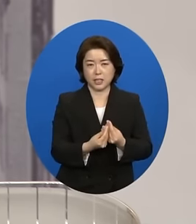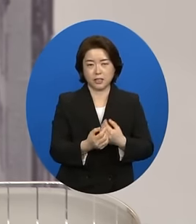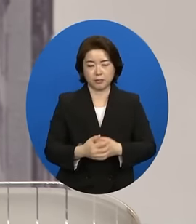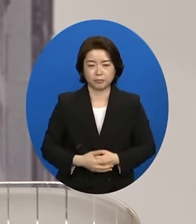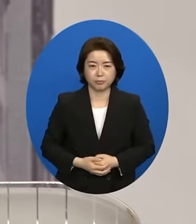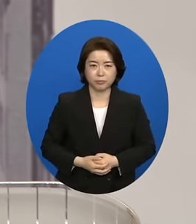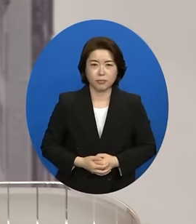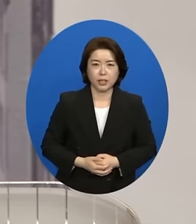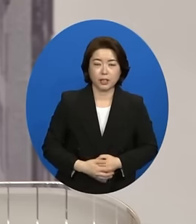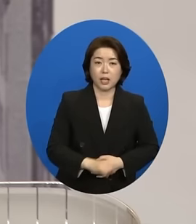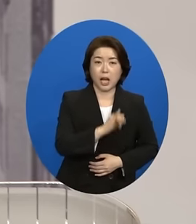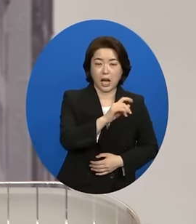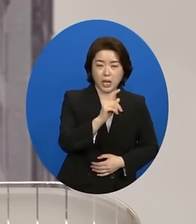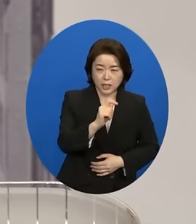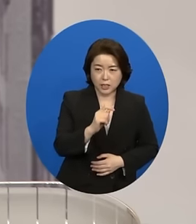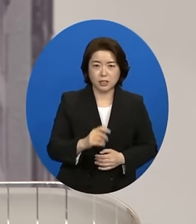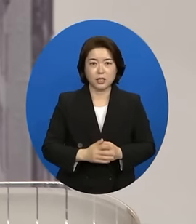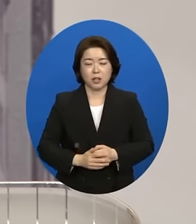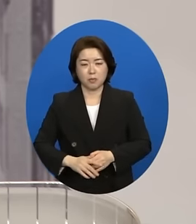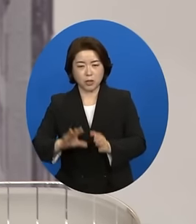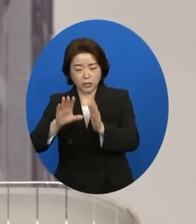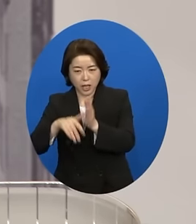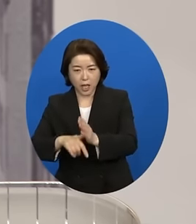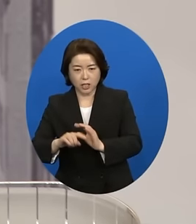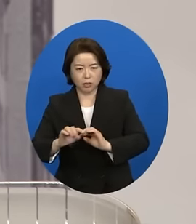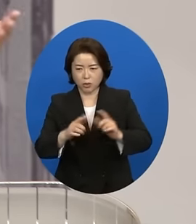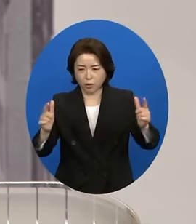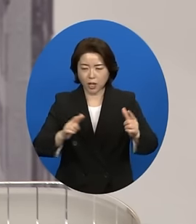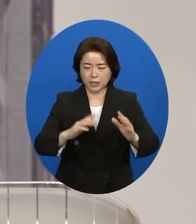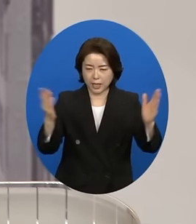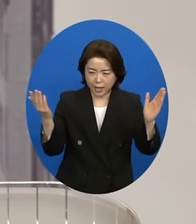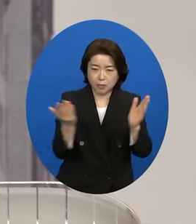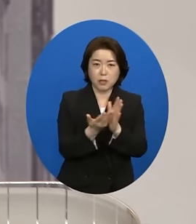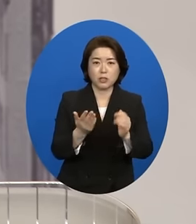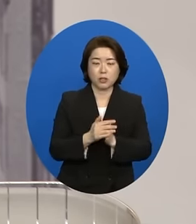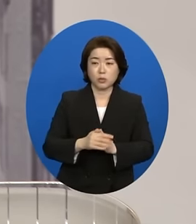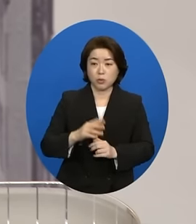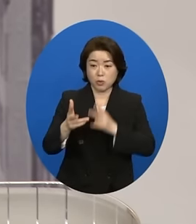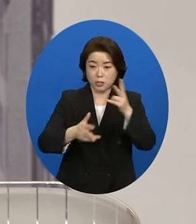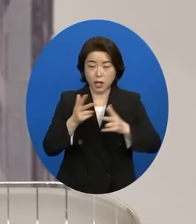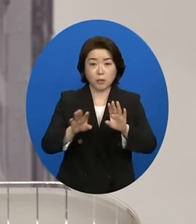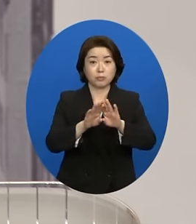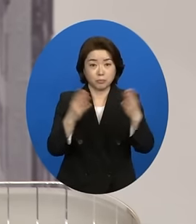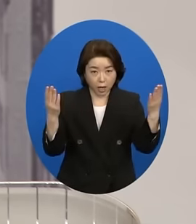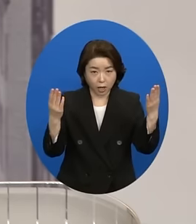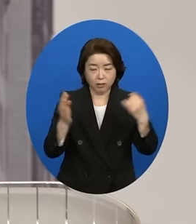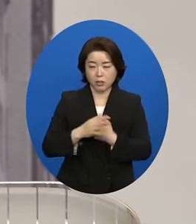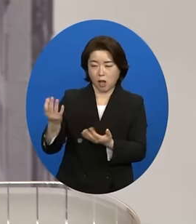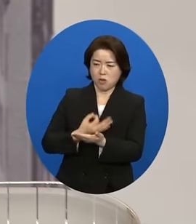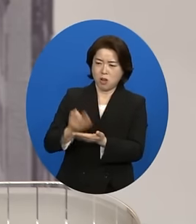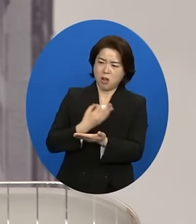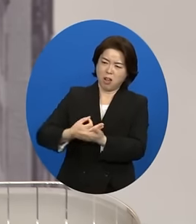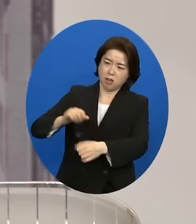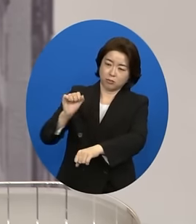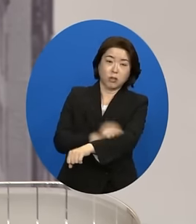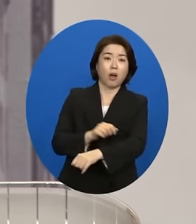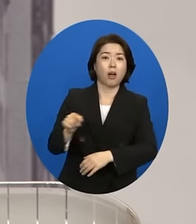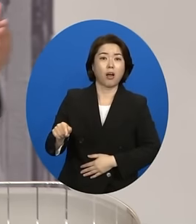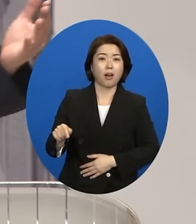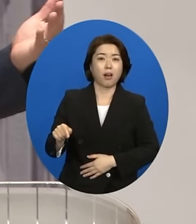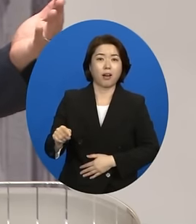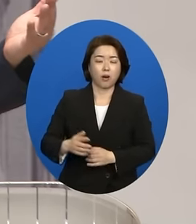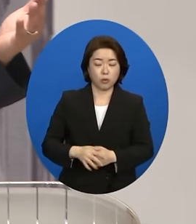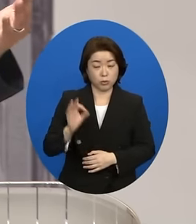삼박자가 잘 맞아가지고 사업이 너무 잘 된 거예요. 돈을 너무너무 많이 벌었답니다. 정말 야, 이 돈이면 뭐 충분하겠다 싶을